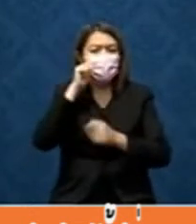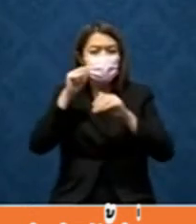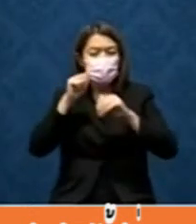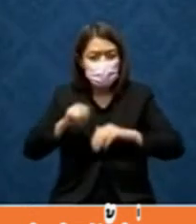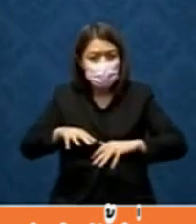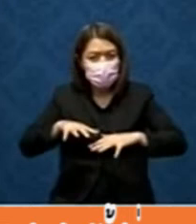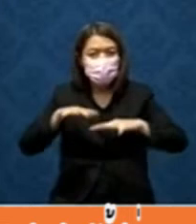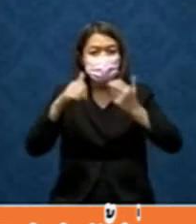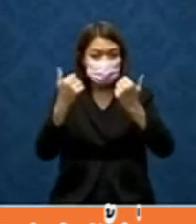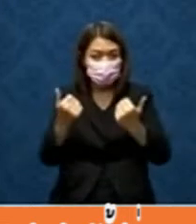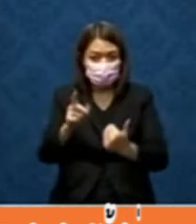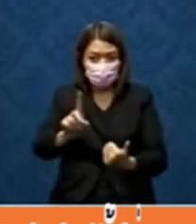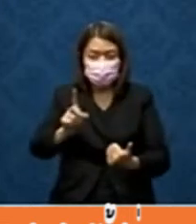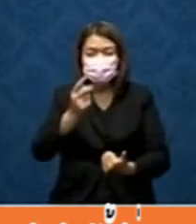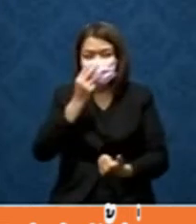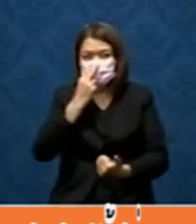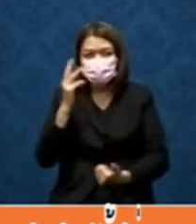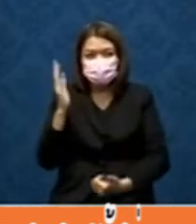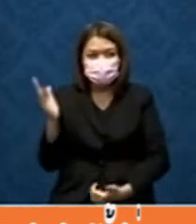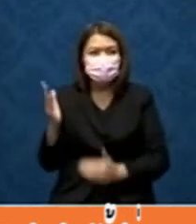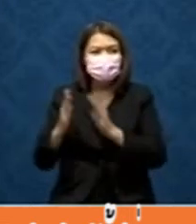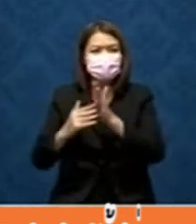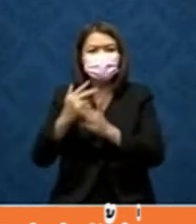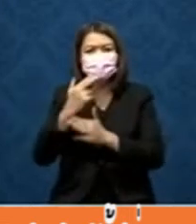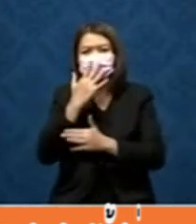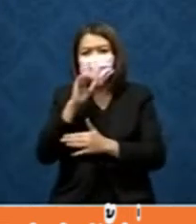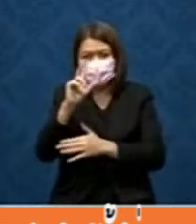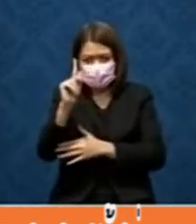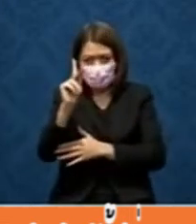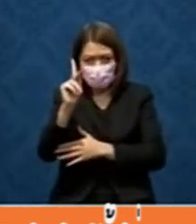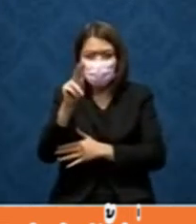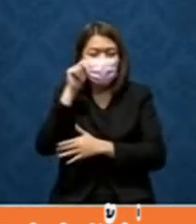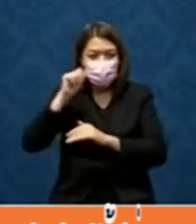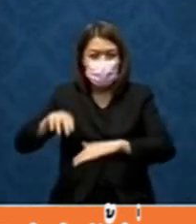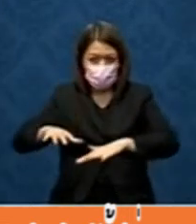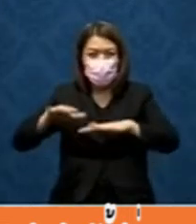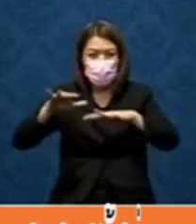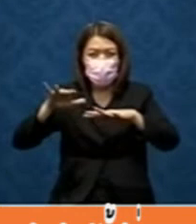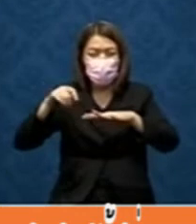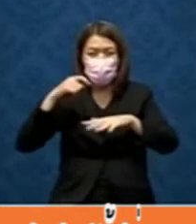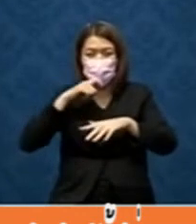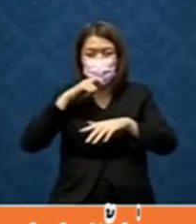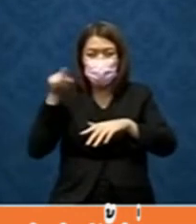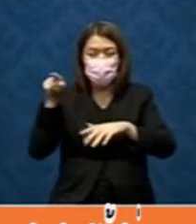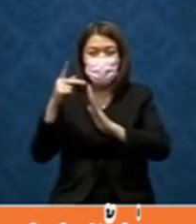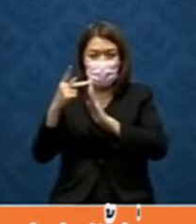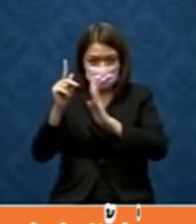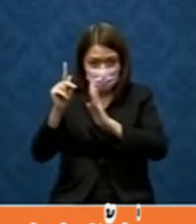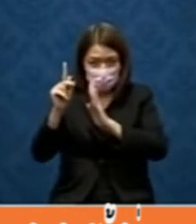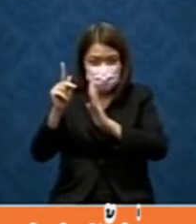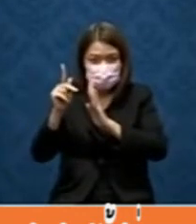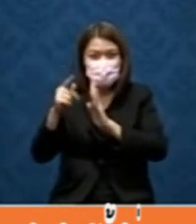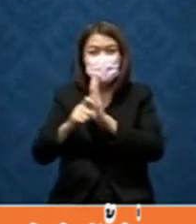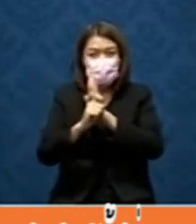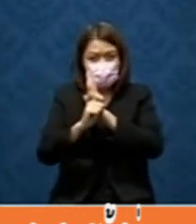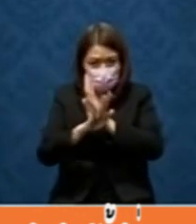ปัจุบัเป็นอยางไรพื้นที่สีเขียวครับ คพื้นที่ที่ยังมีน้ำท่วมอยู่ไม่วาจะเป็จงหวัดขนแ่น รมไป